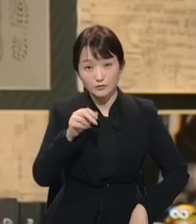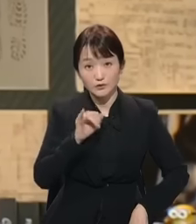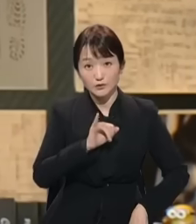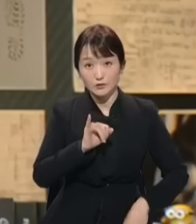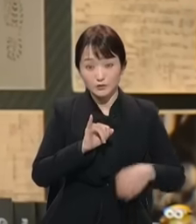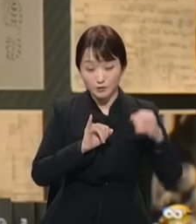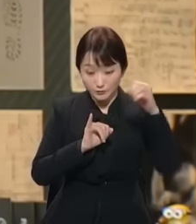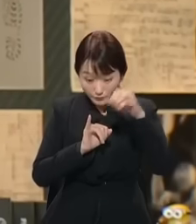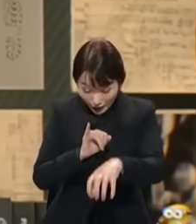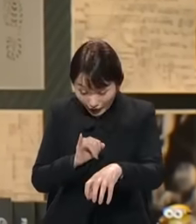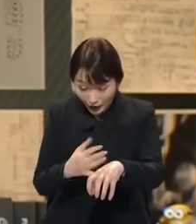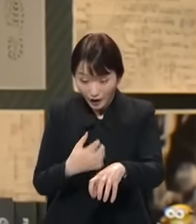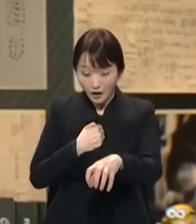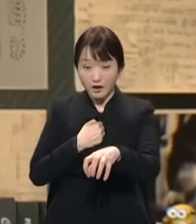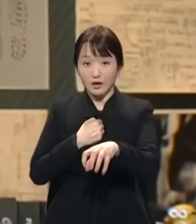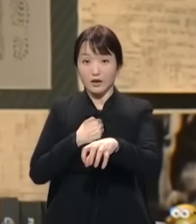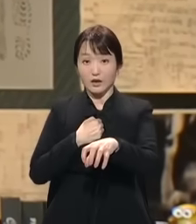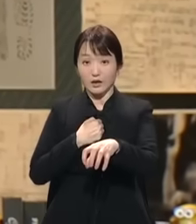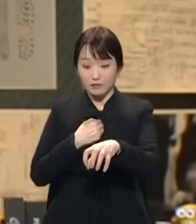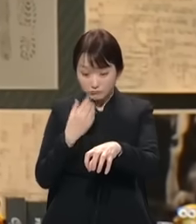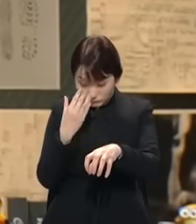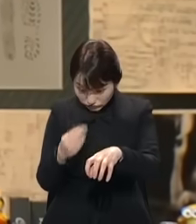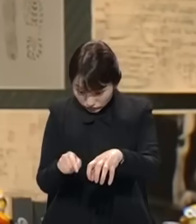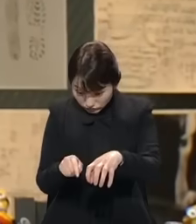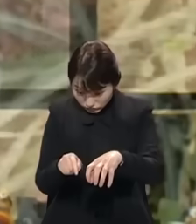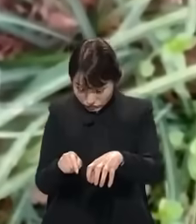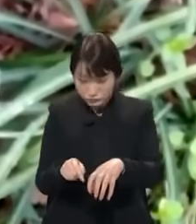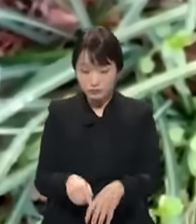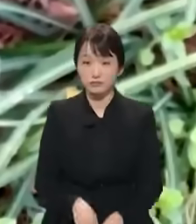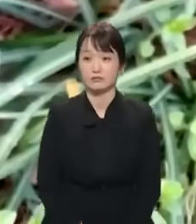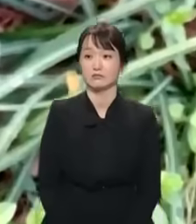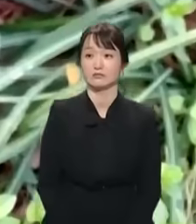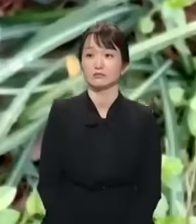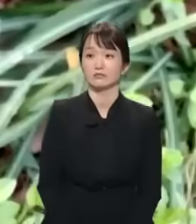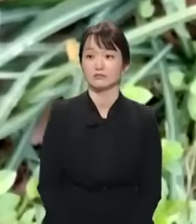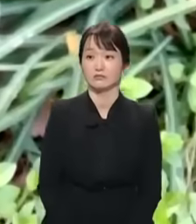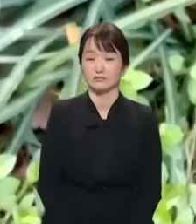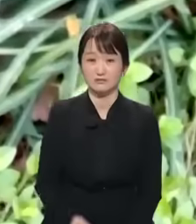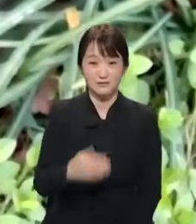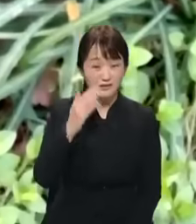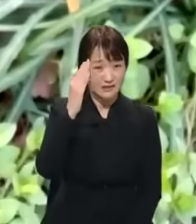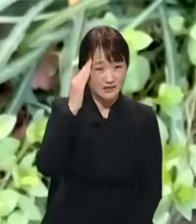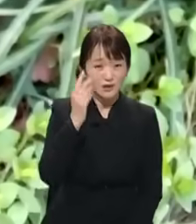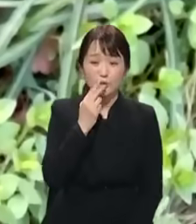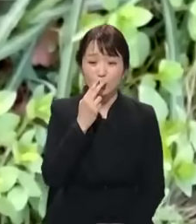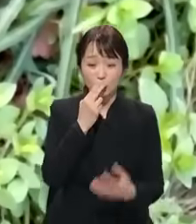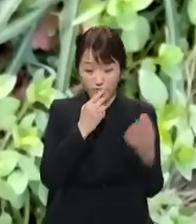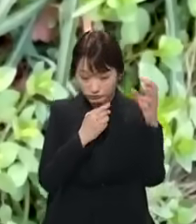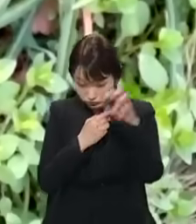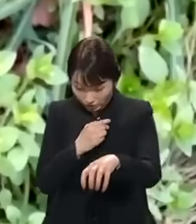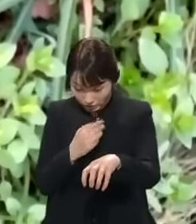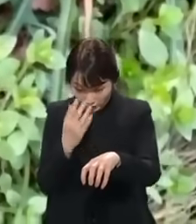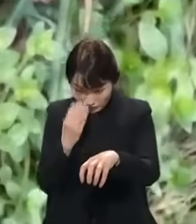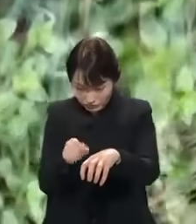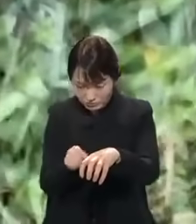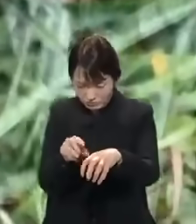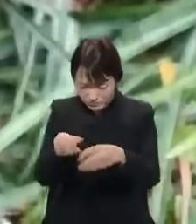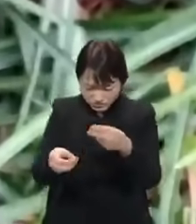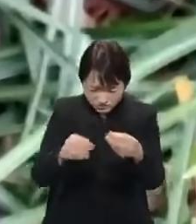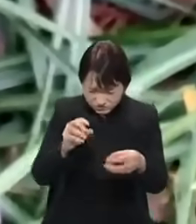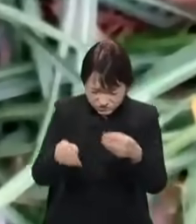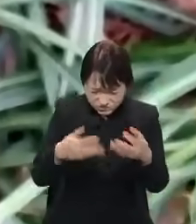겁니다. 에구머니나 깜짝 놀라서 봤더니 보여주시죠. 자, 이런 검은 봉투가 두둥. 봉투를 봤더니